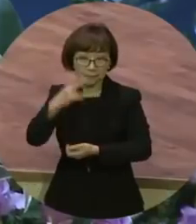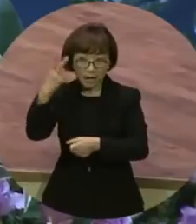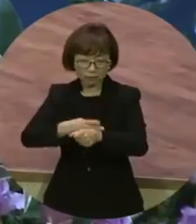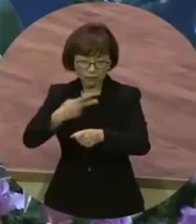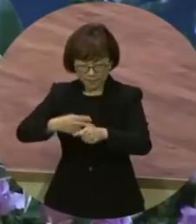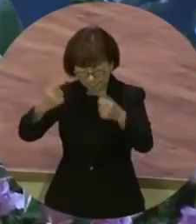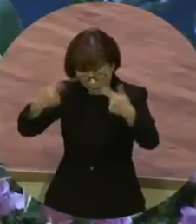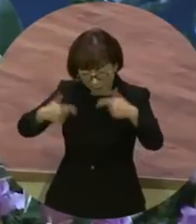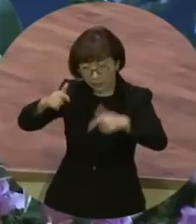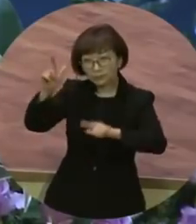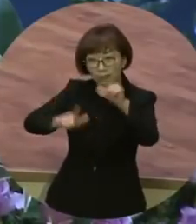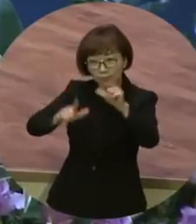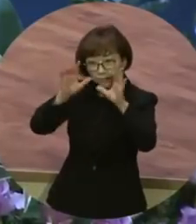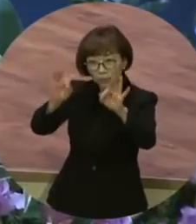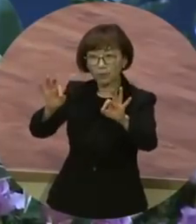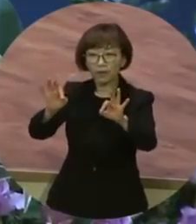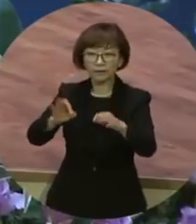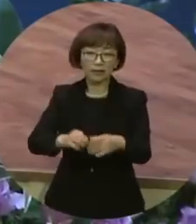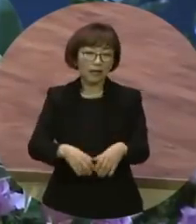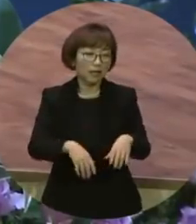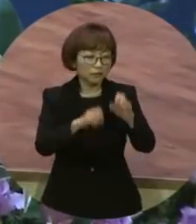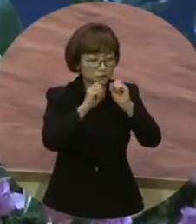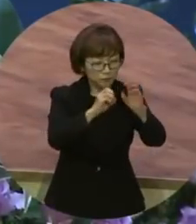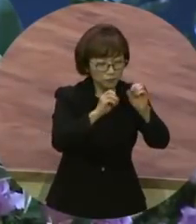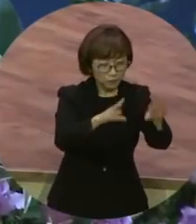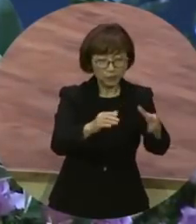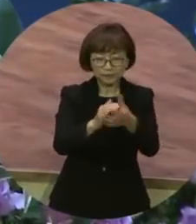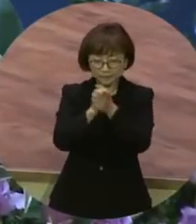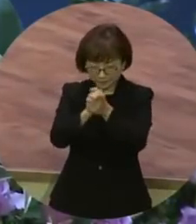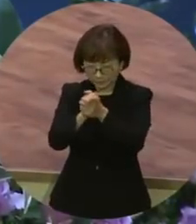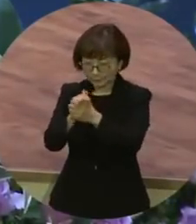그랬습니다. 특별한 것이 아니라 당연한 것이었어요.